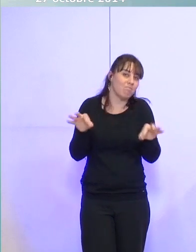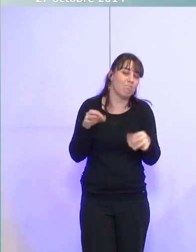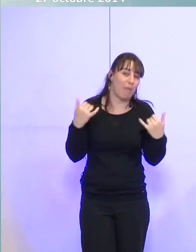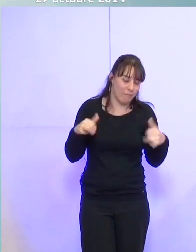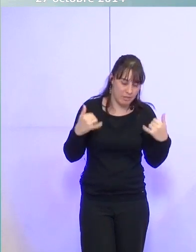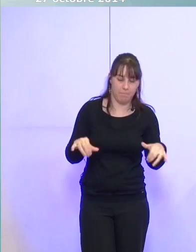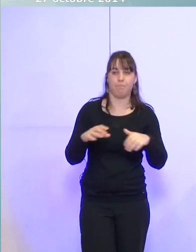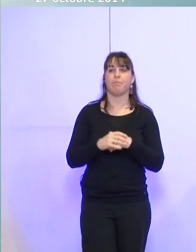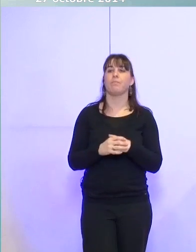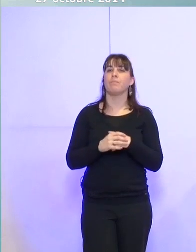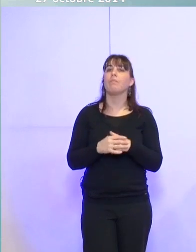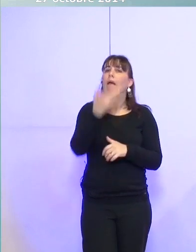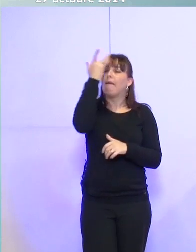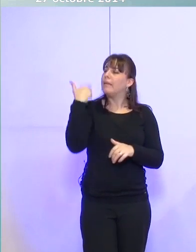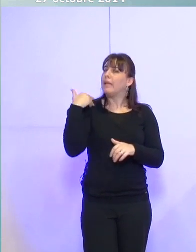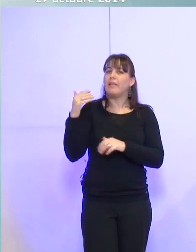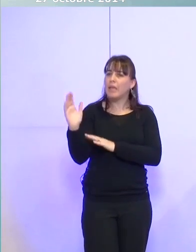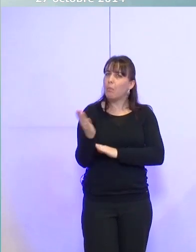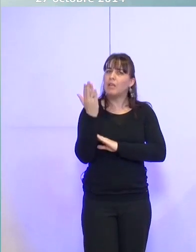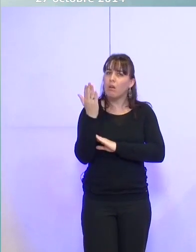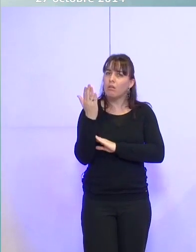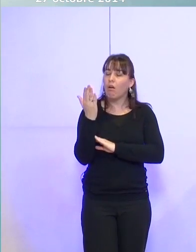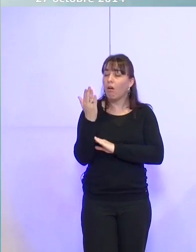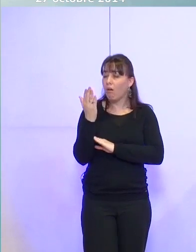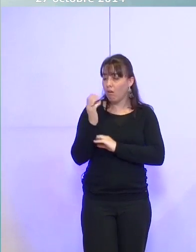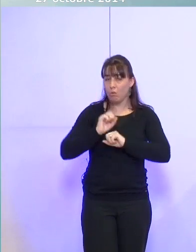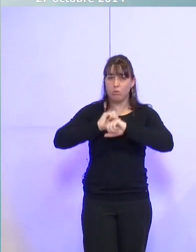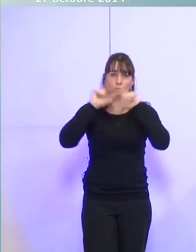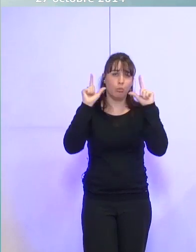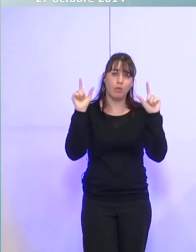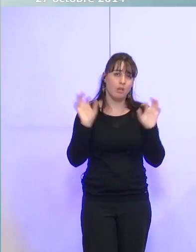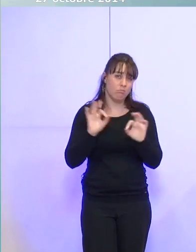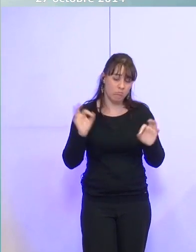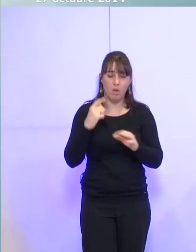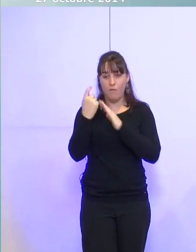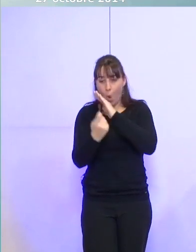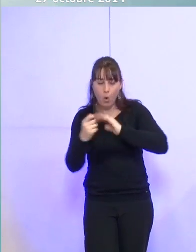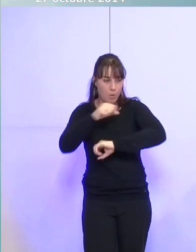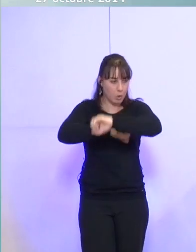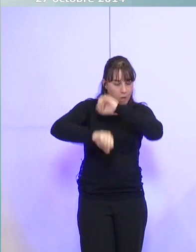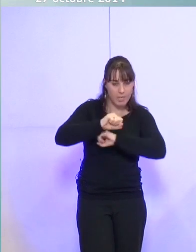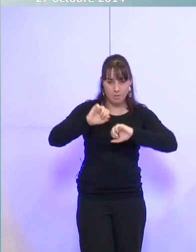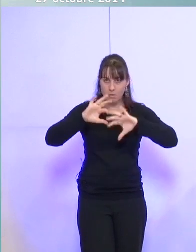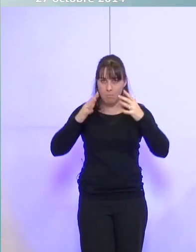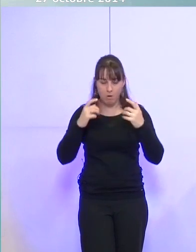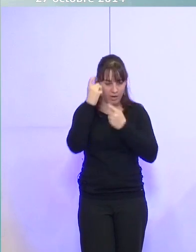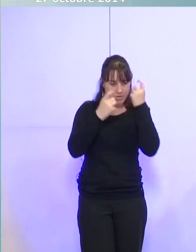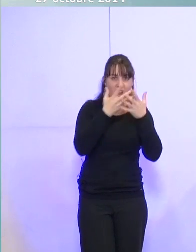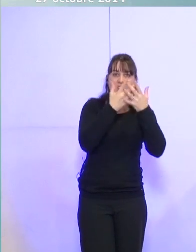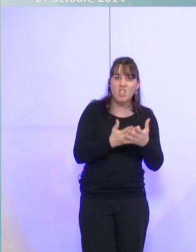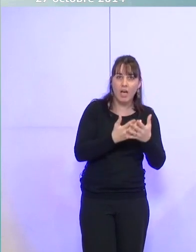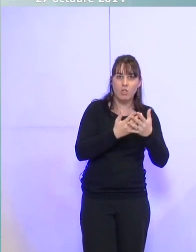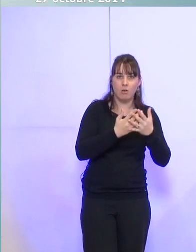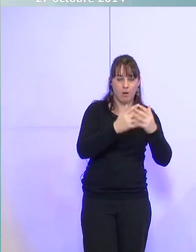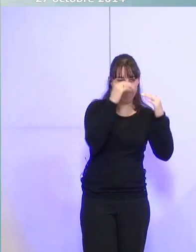vous aviez présenté cet été, et qui n'est donc pas une surprise, de réorganiser d'une certaine façon les charges d'Alpexpo, la